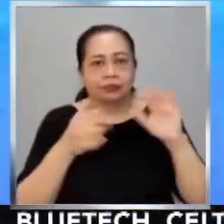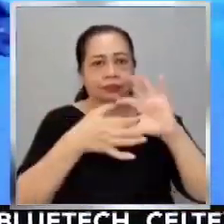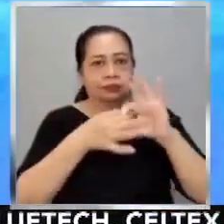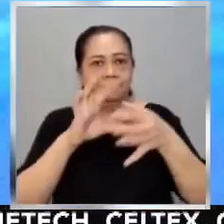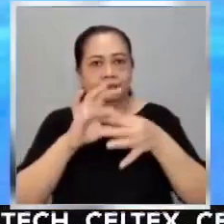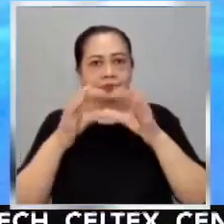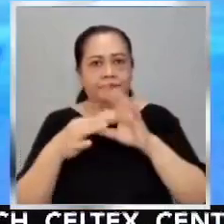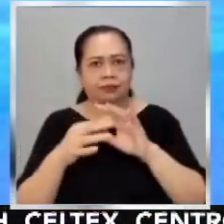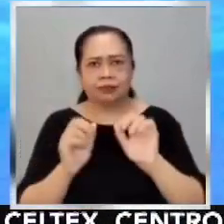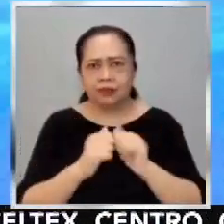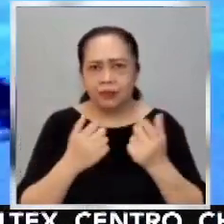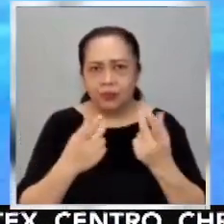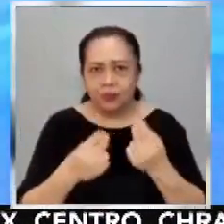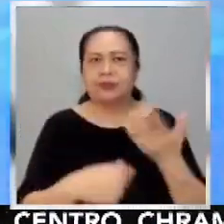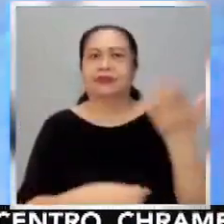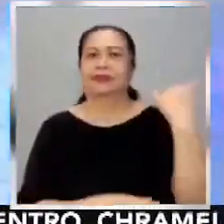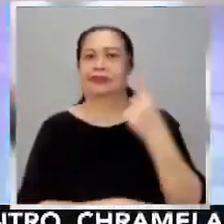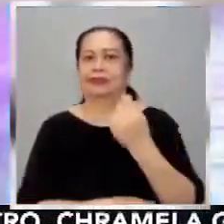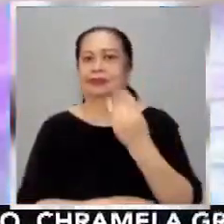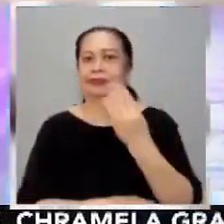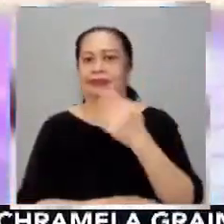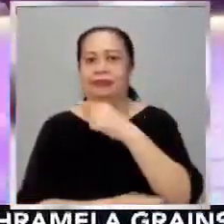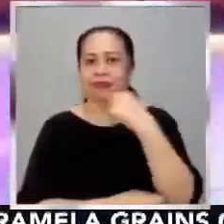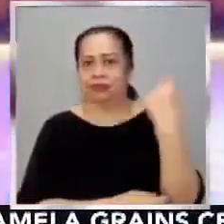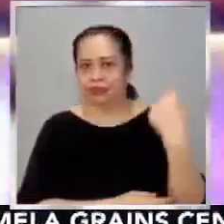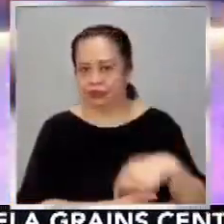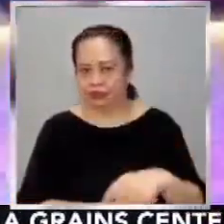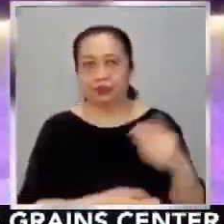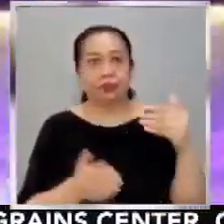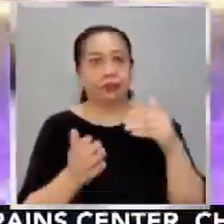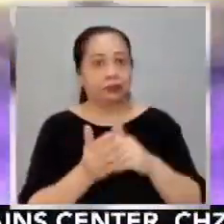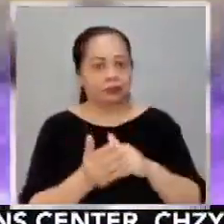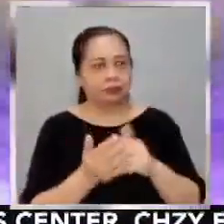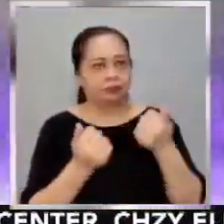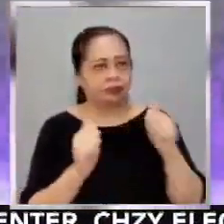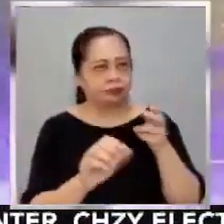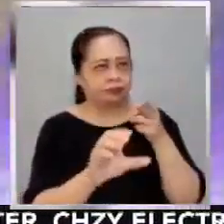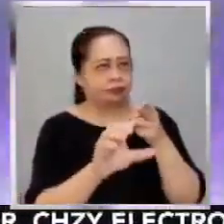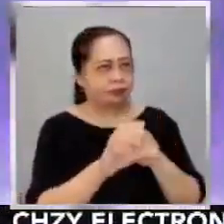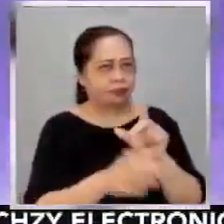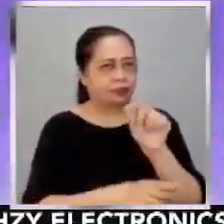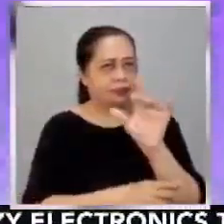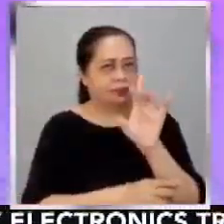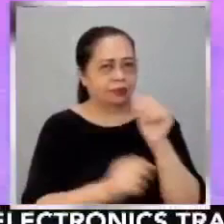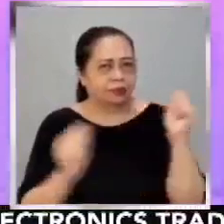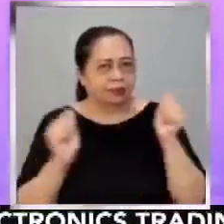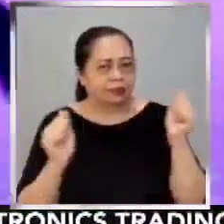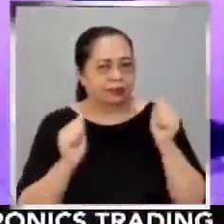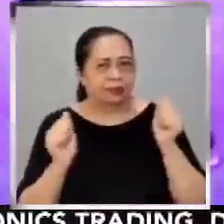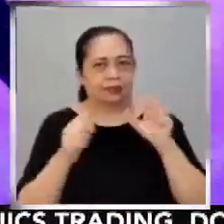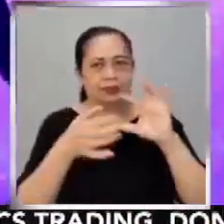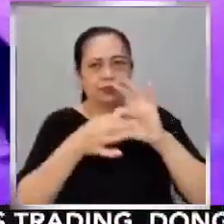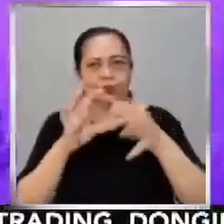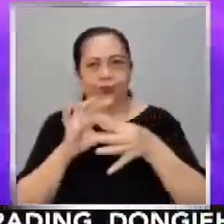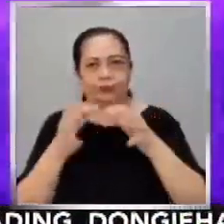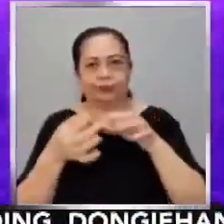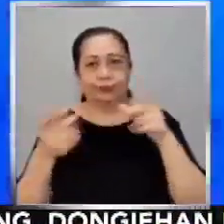ito noong 2014 sa Russia. Muli siyang sumabak sa 2018 Winter Olympics na ginanap naman sa